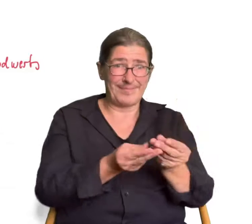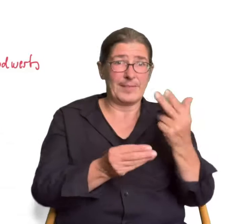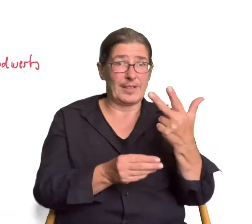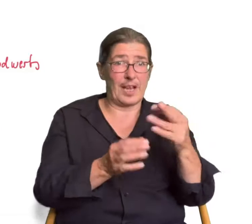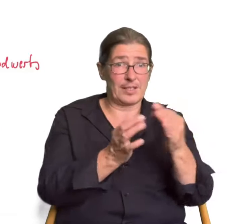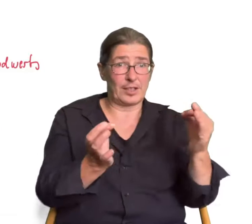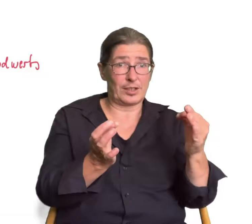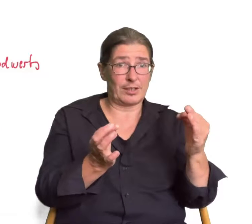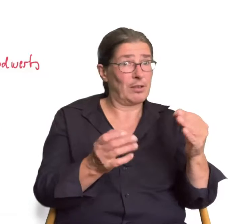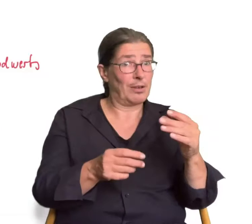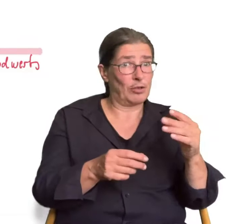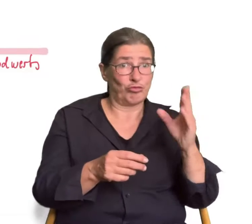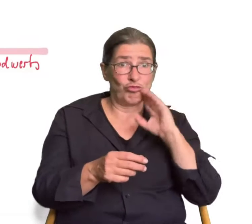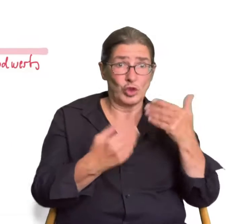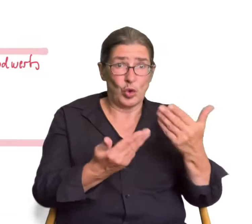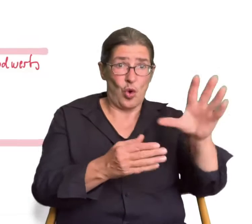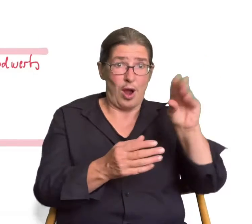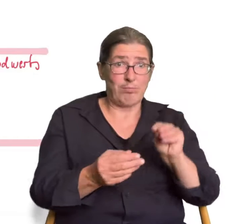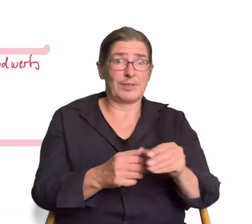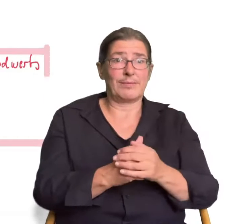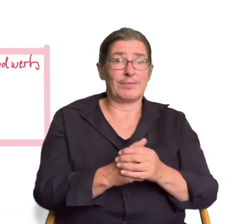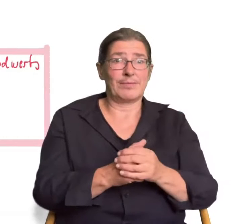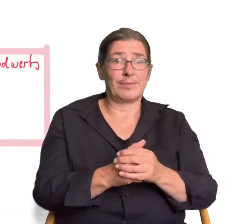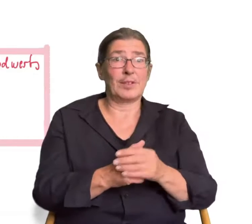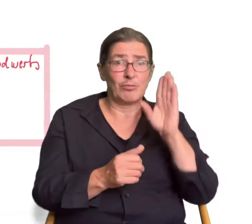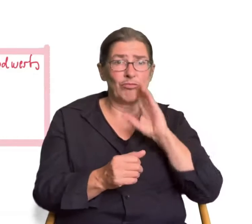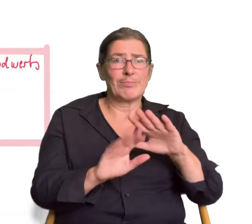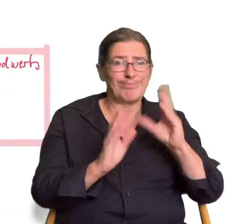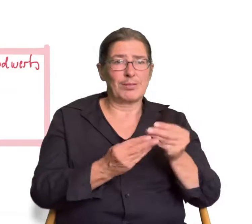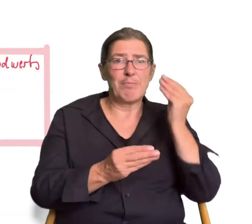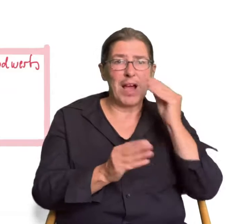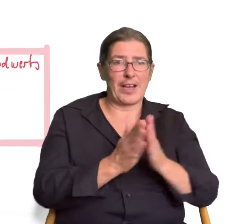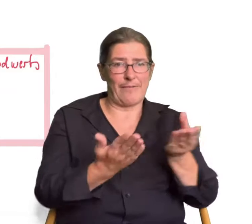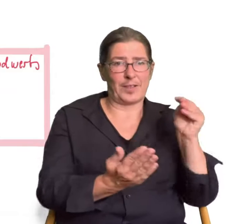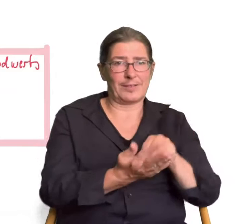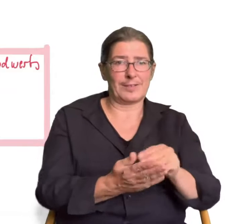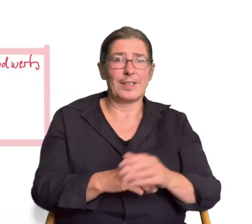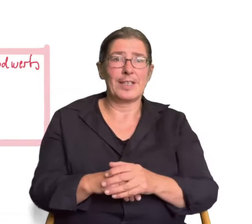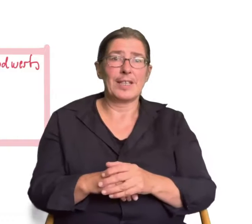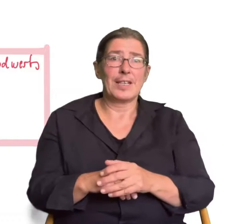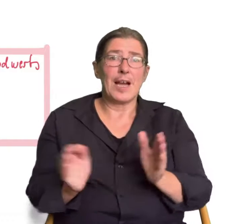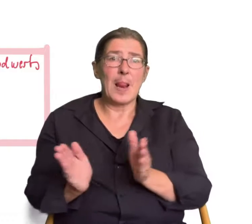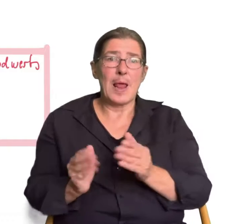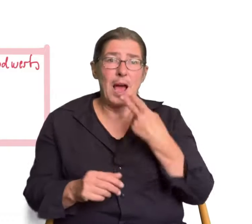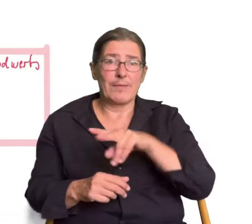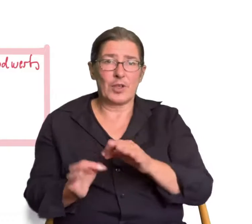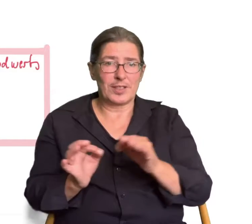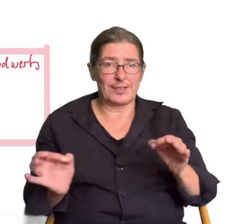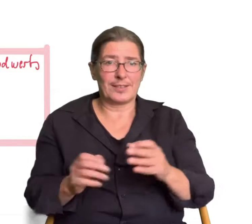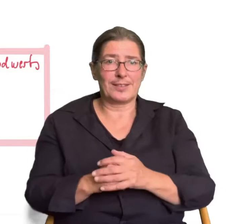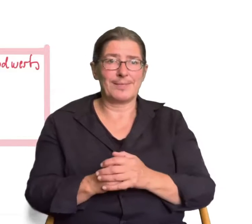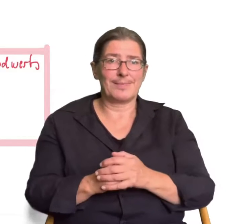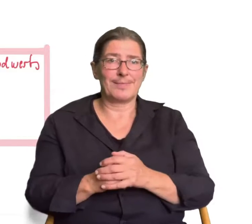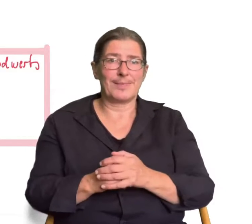Das wäre der Dreisatz, so wie ihr ihn aufschreiben könnt, und das Ganze bitte ins Merkheft. Noch ein kleiner